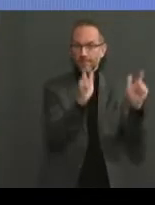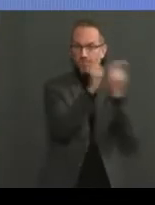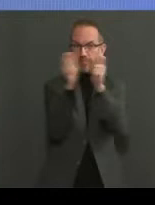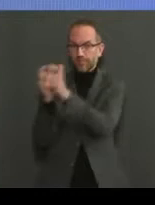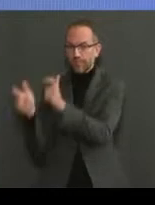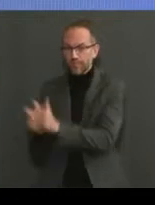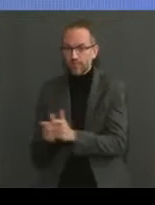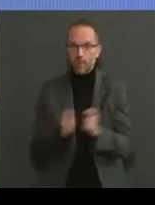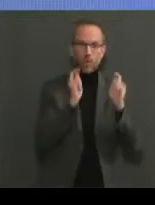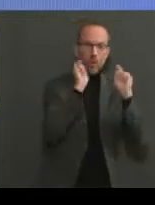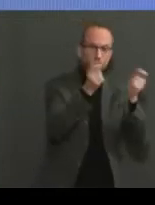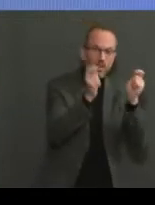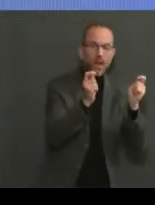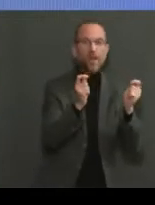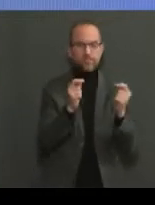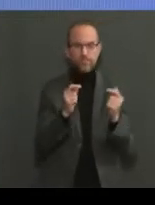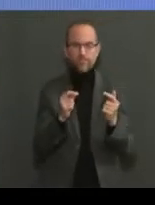un plateau en Belgique.